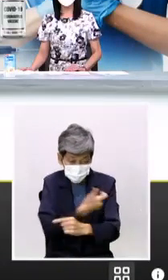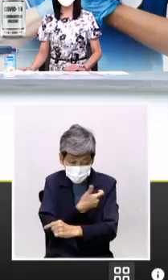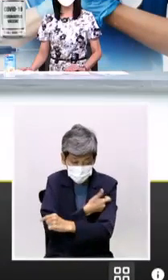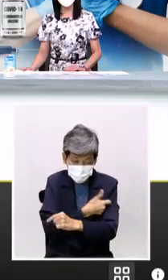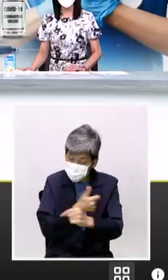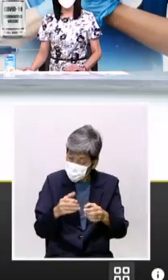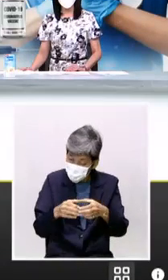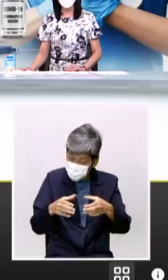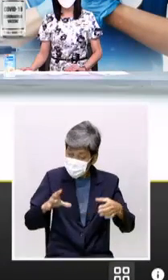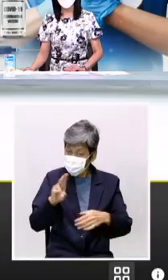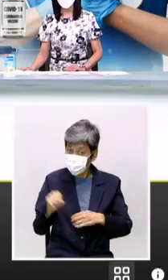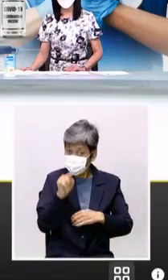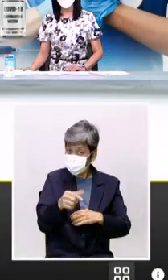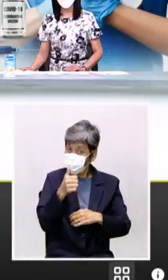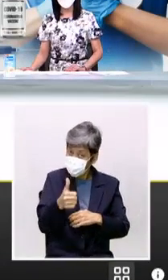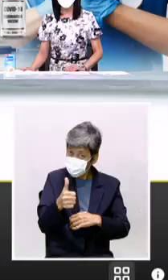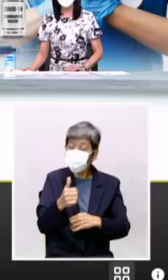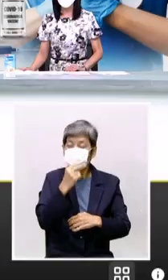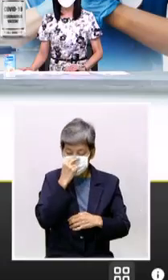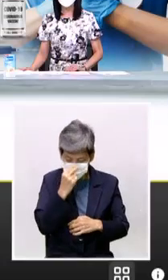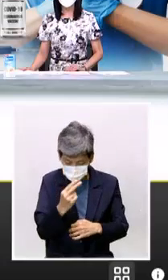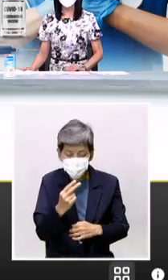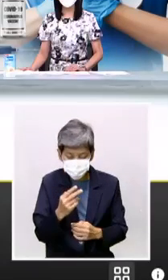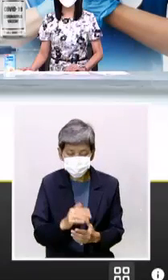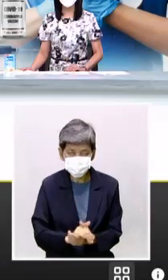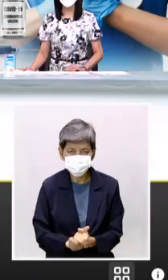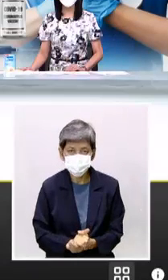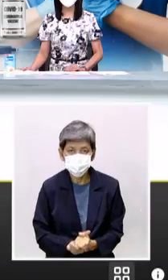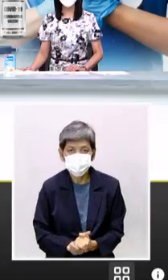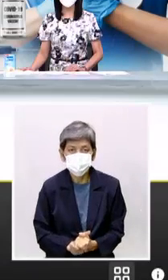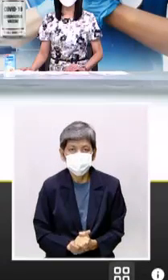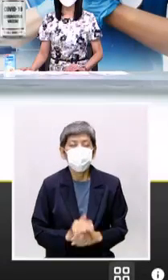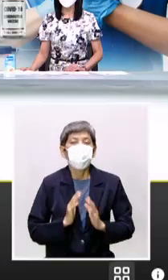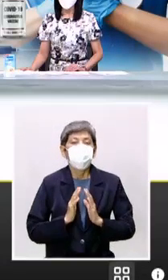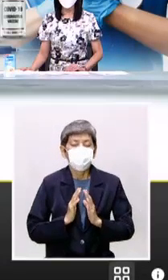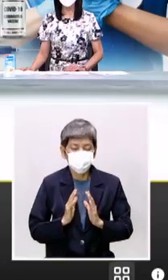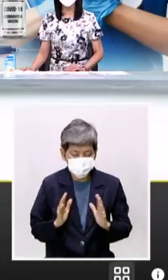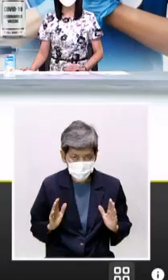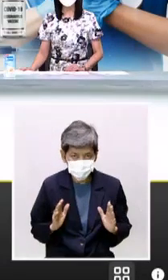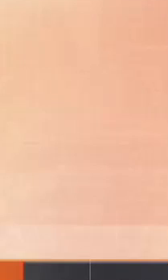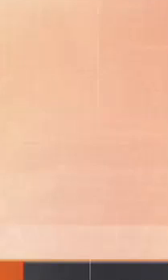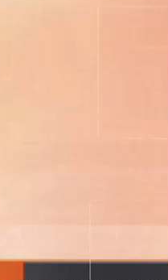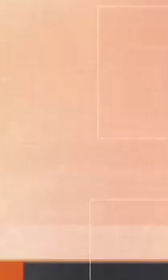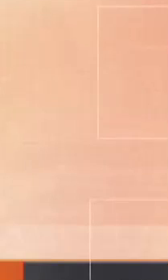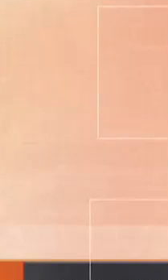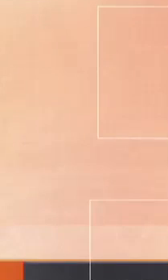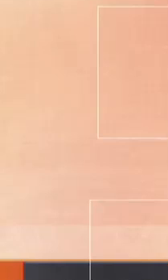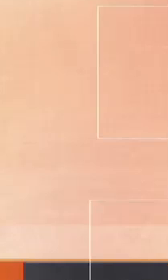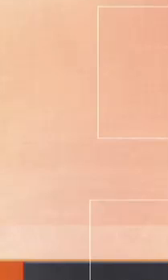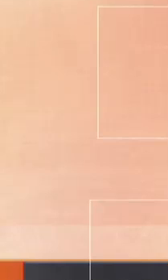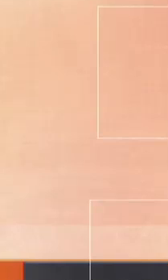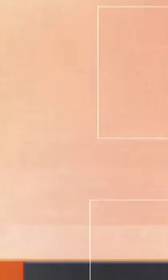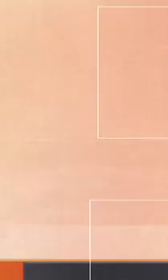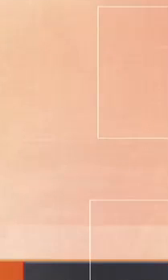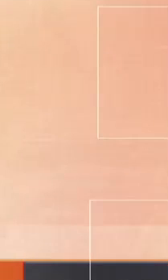ฉีดวัคซีน 70% ของประชากรทั้งหมดในประเทศได้หรือไม่ในสิ้นปีนี้ค่ะ ค่ะขอบคุณค่ะพี่ไก่สุภาพรค่ะ ขอบคุณค่ะขอบคุณที่